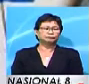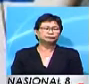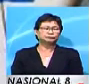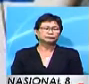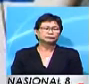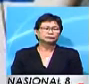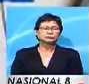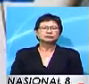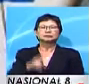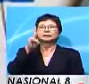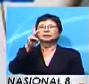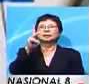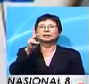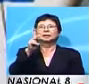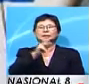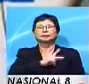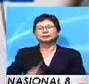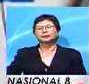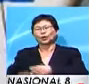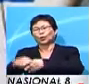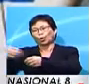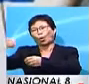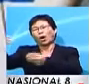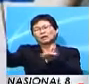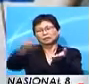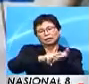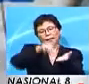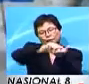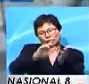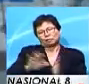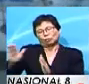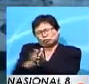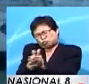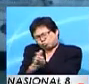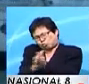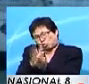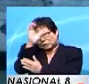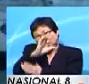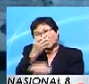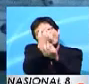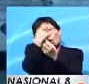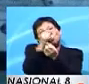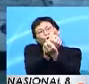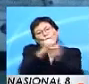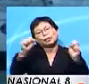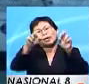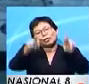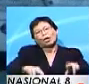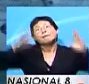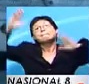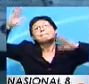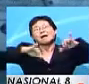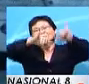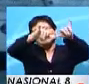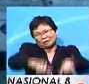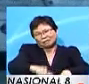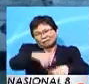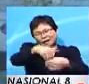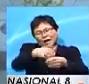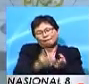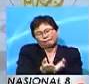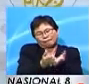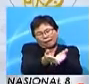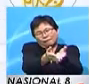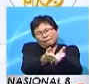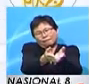Dalam hal itu, Kementerian Luar dalam kenyataan medianya memaklumkan pihaknya sedang berusaha mencari jalan bagi membebaskan rakyat Malaysia yang berada dalam kapal